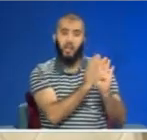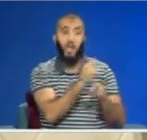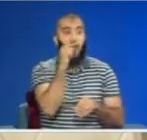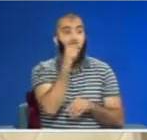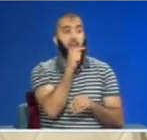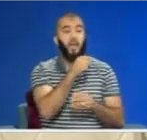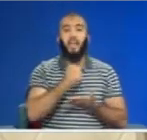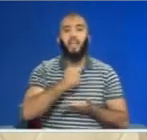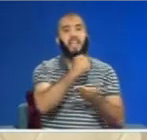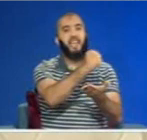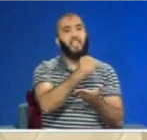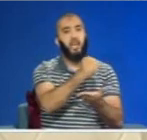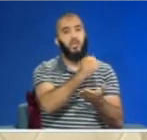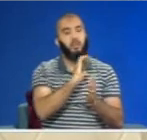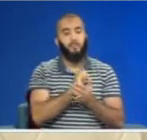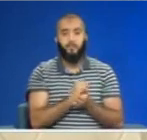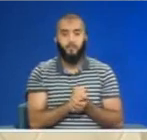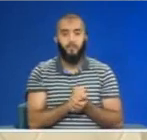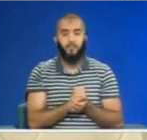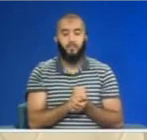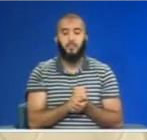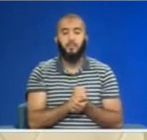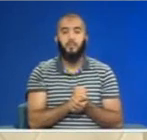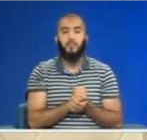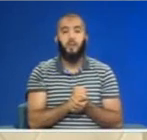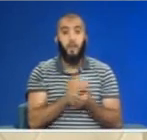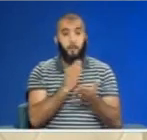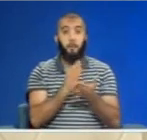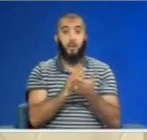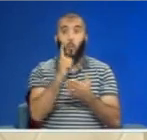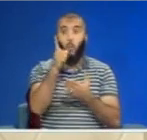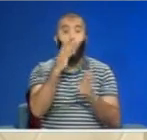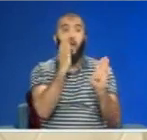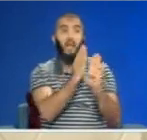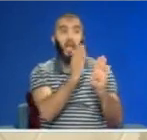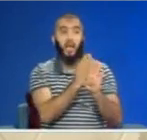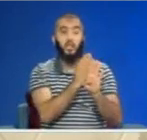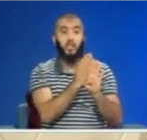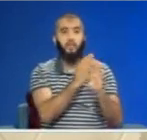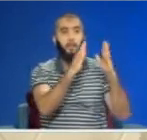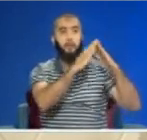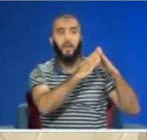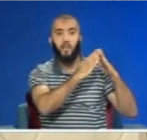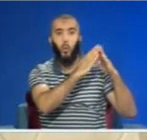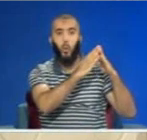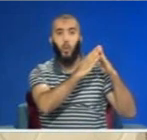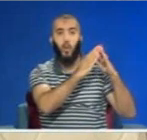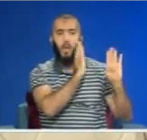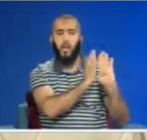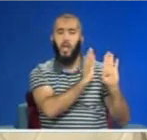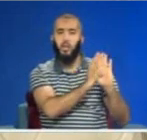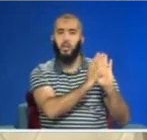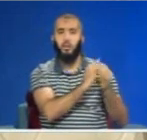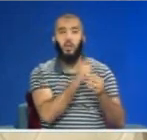الميراث. لكن التي تركها في البيت يعني وضعها في البيت لمصاريف البيت ولقضاء مصالح البيت إلى